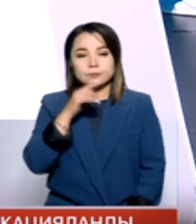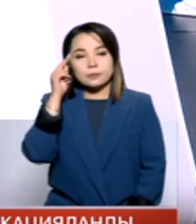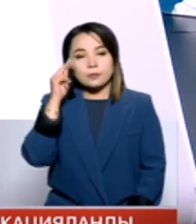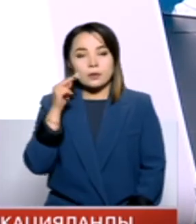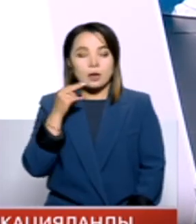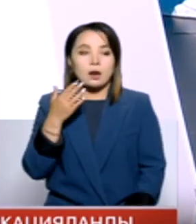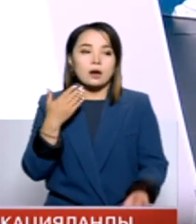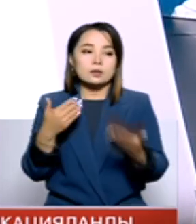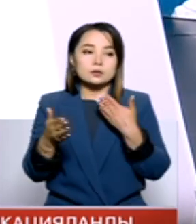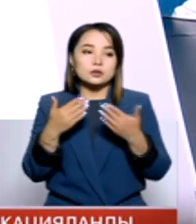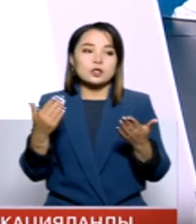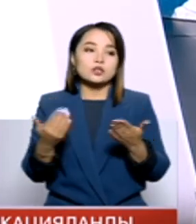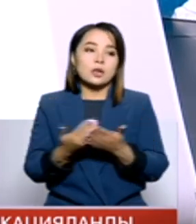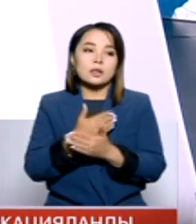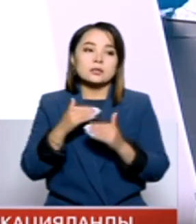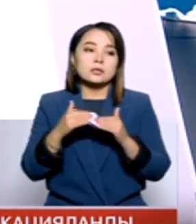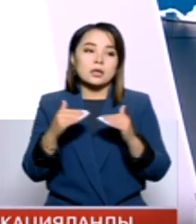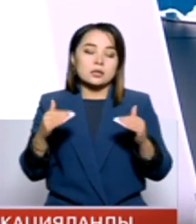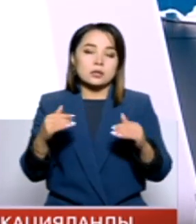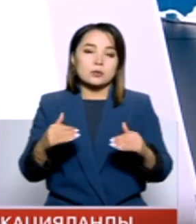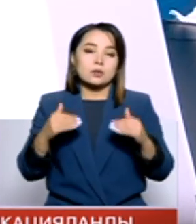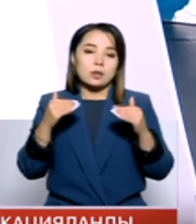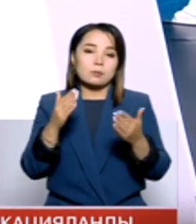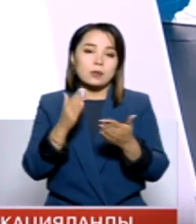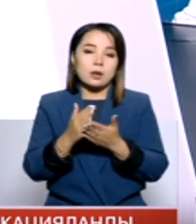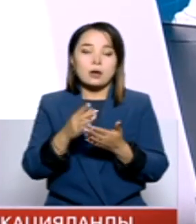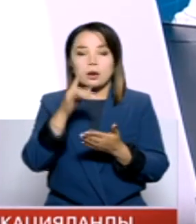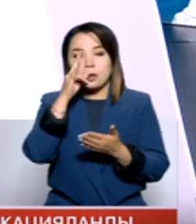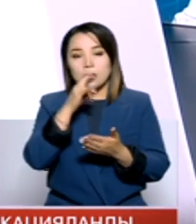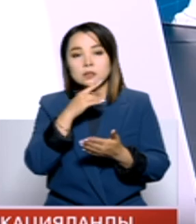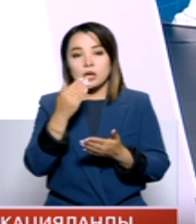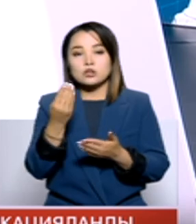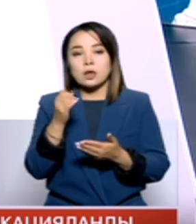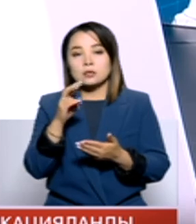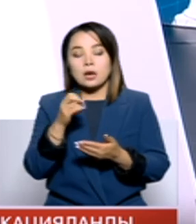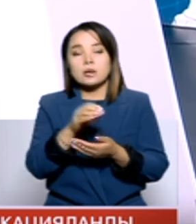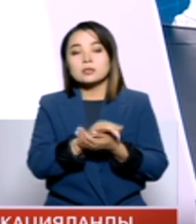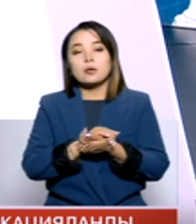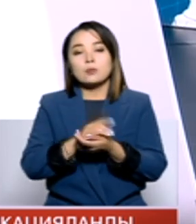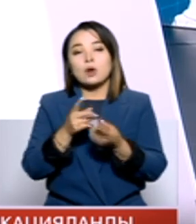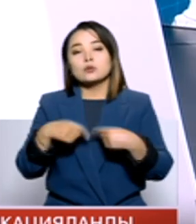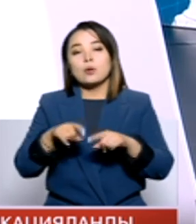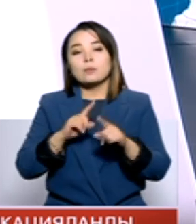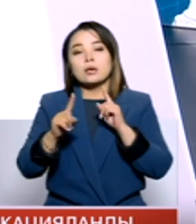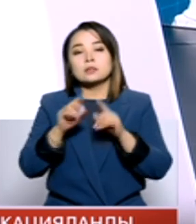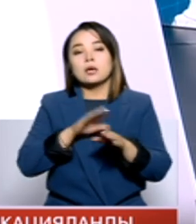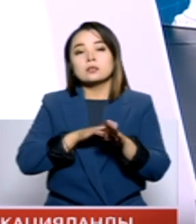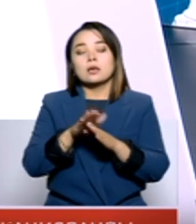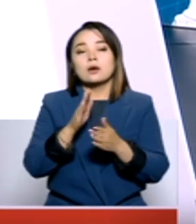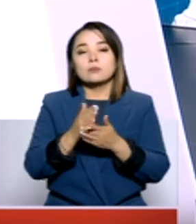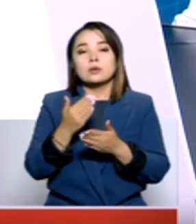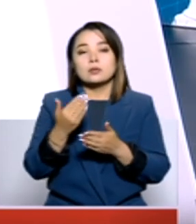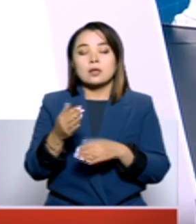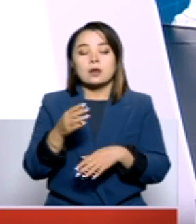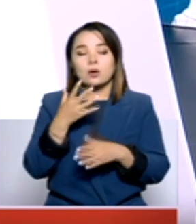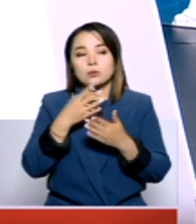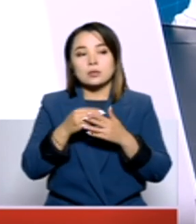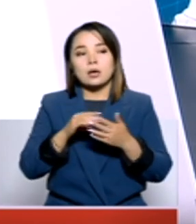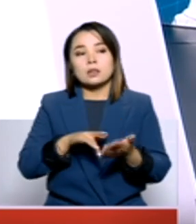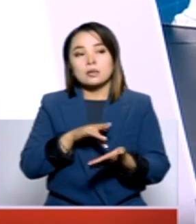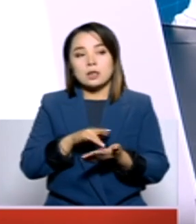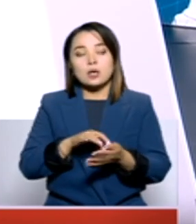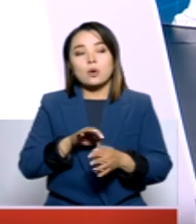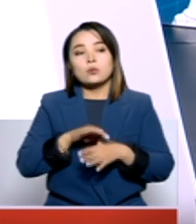Қазақстан мен Қытай қатынасы жаңа деңгейге шығып жатыр. Ал Қазақстан Шанхай ынтымақтастық ұйымының саммитін өз астанасында өткізу